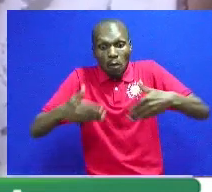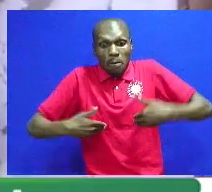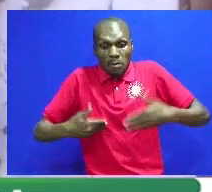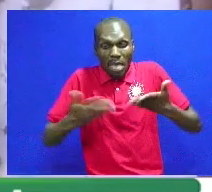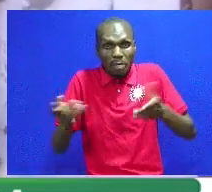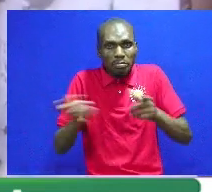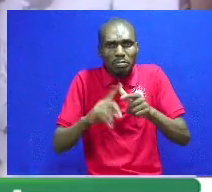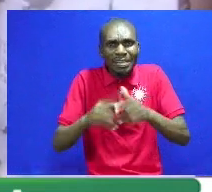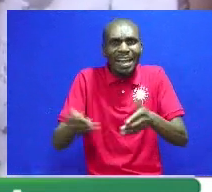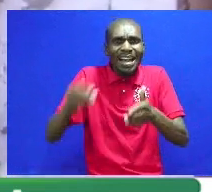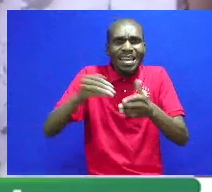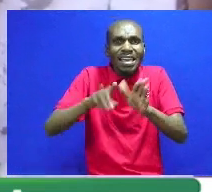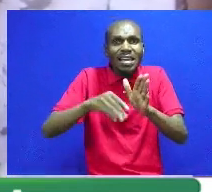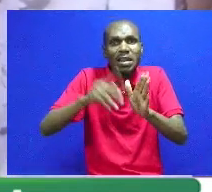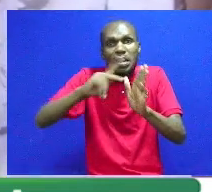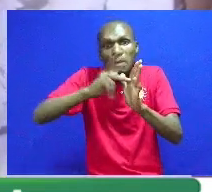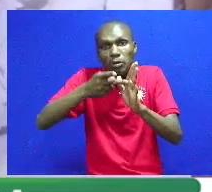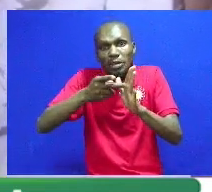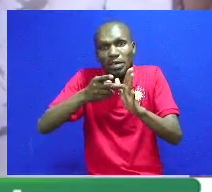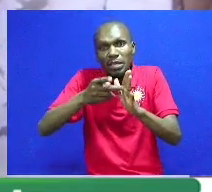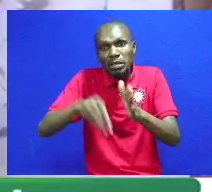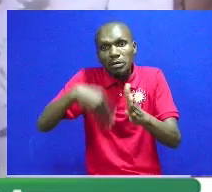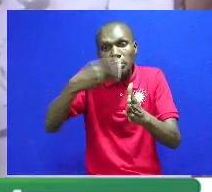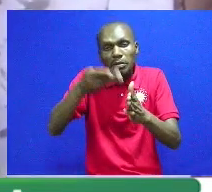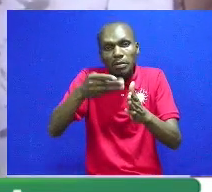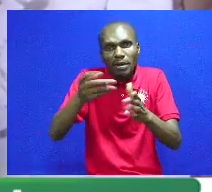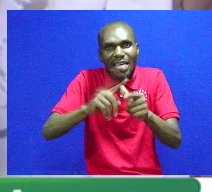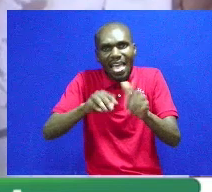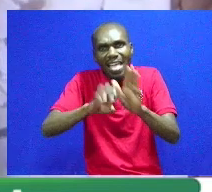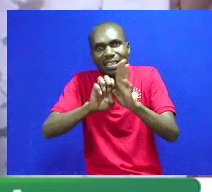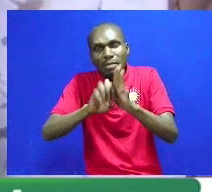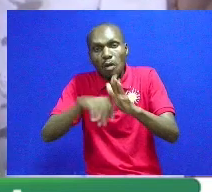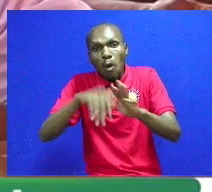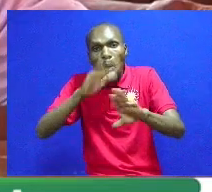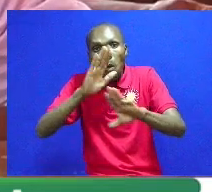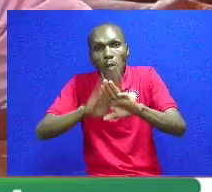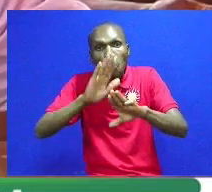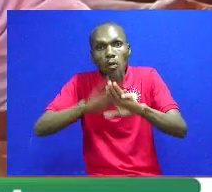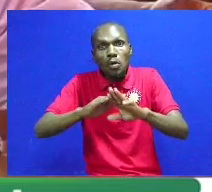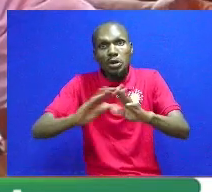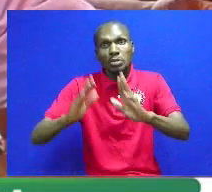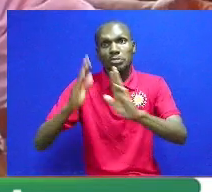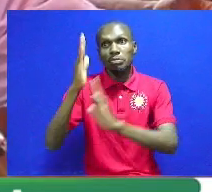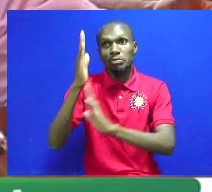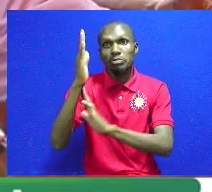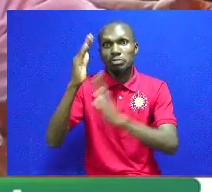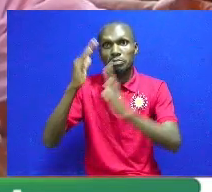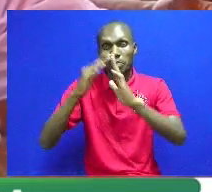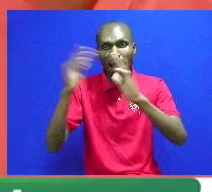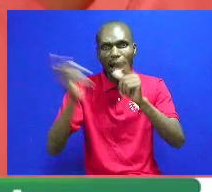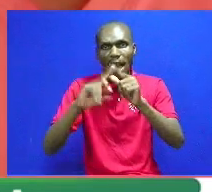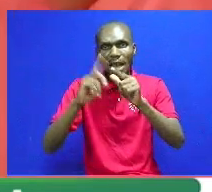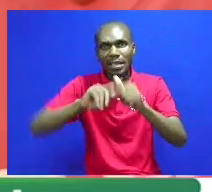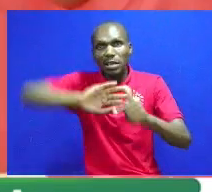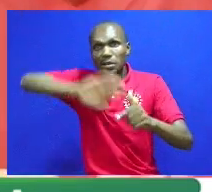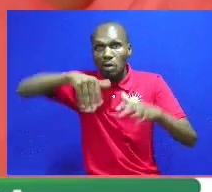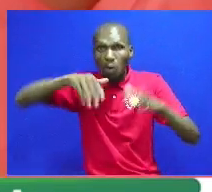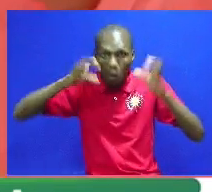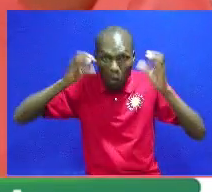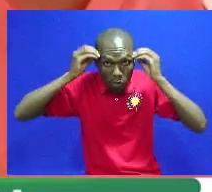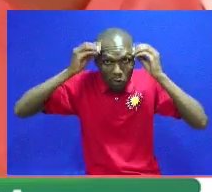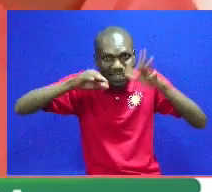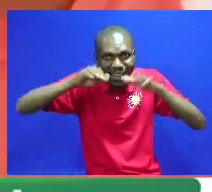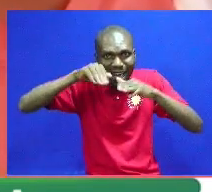uko rete project ende yonsi muna tutewe mbu ya tutuwara nyore chitenti. Aboro kiwa mbasa bakoba amo, na goswe kiombe